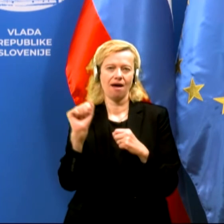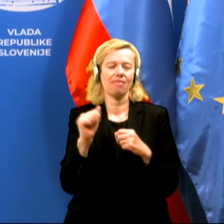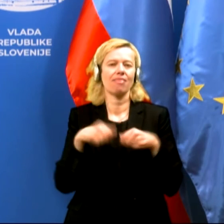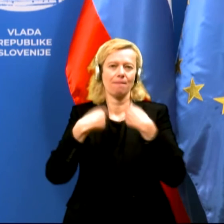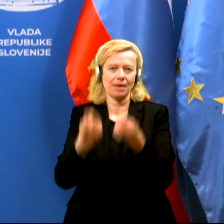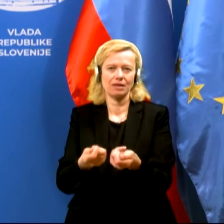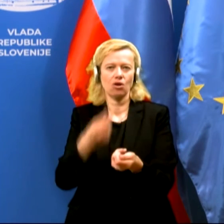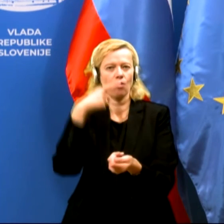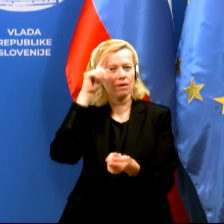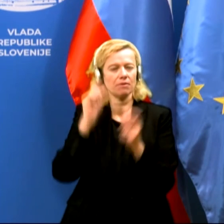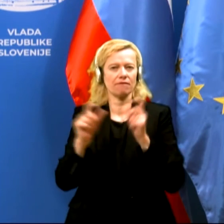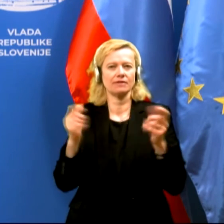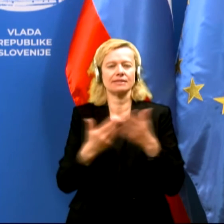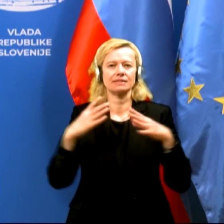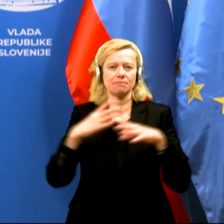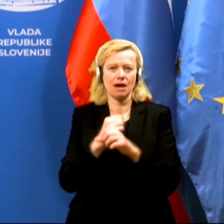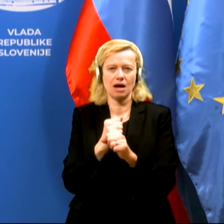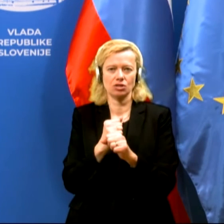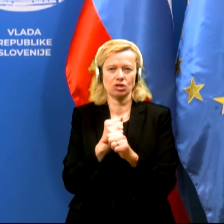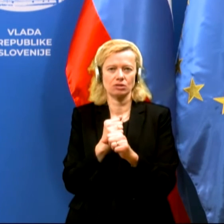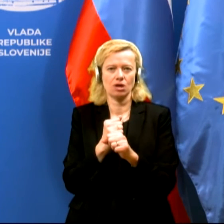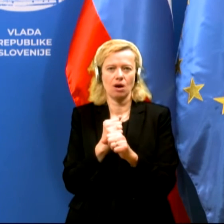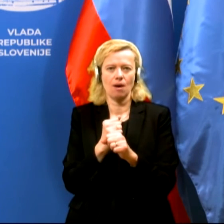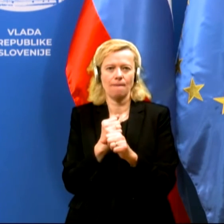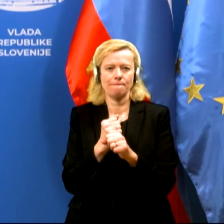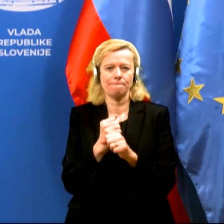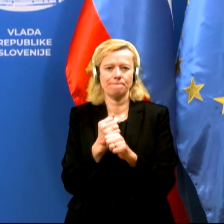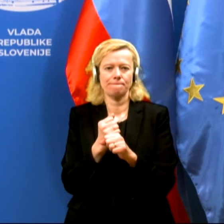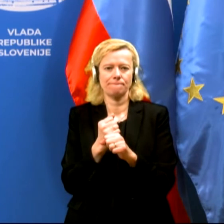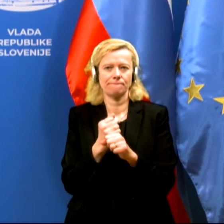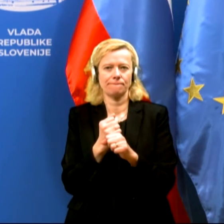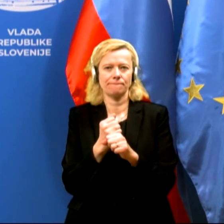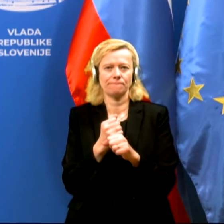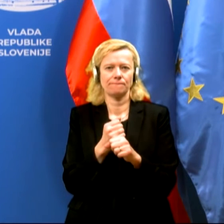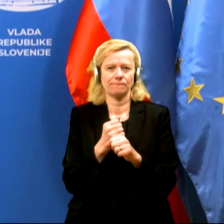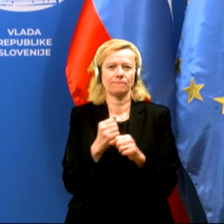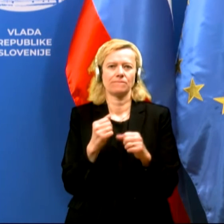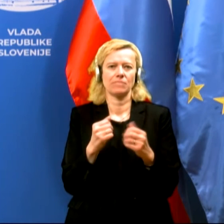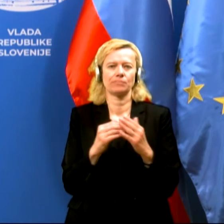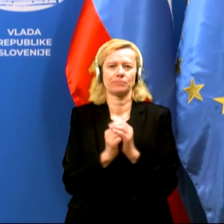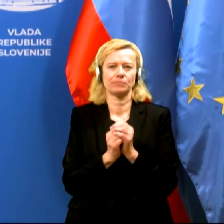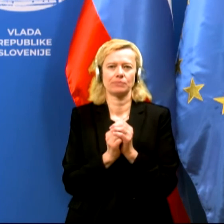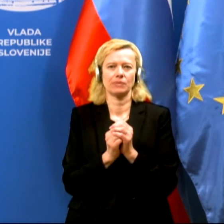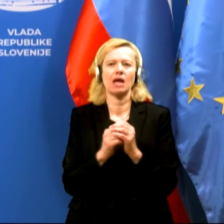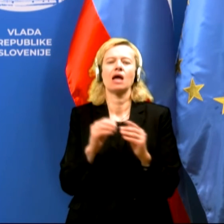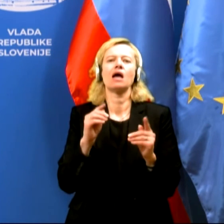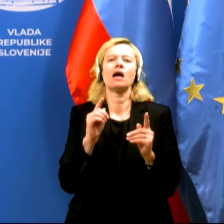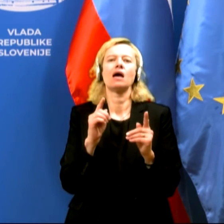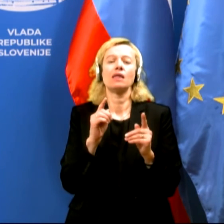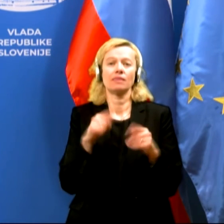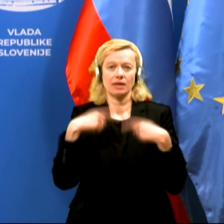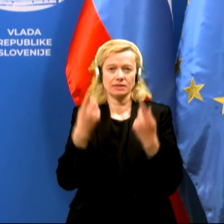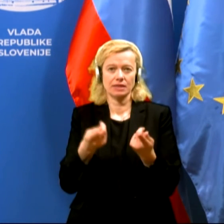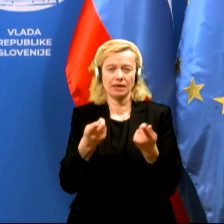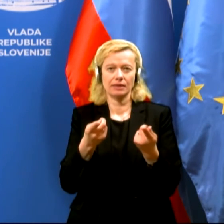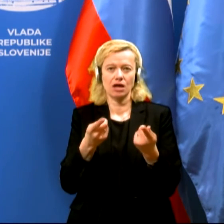namenjeno prebivalcem za zmanjšanje pokritosti na domu. Zadnja, nedavno objavljena stabilitetna študija pa